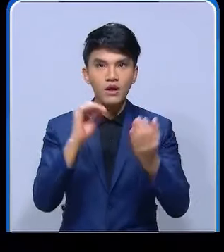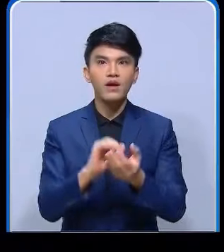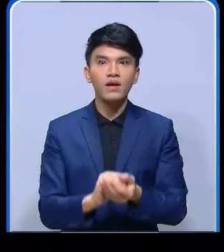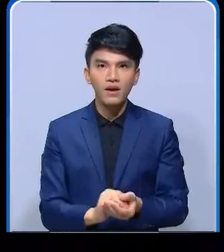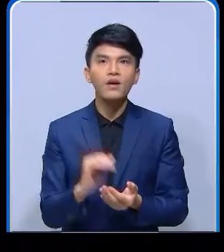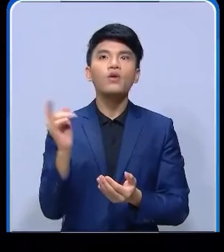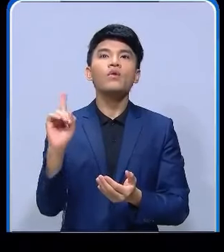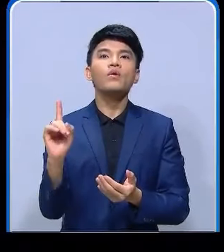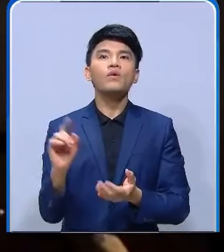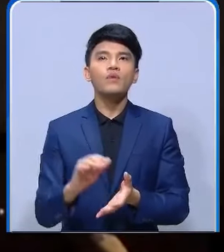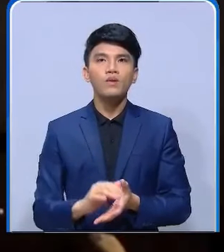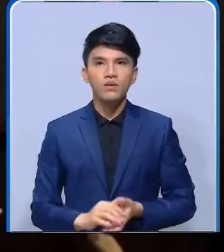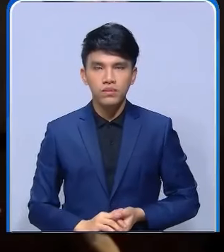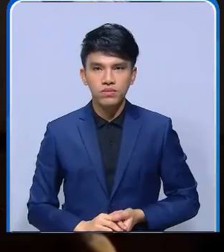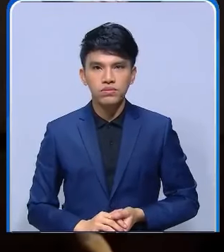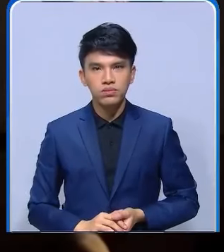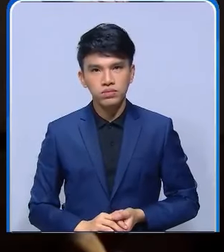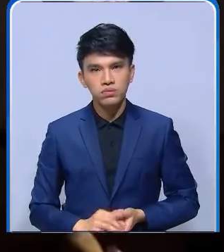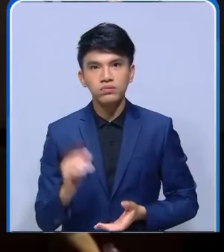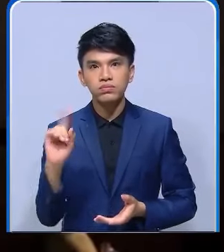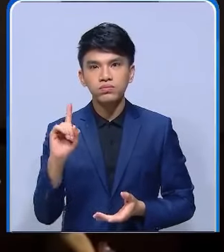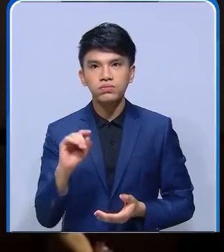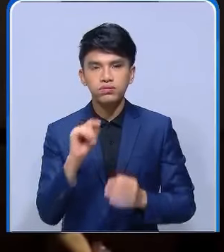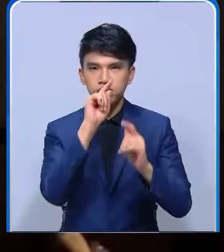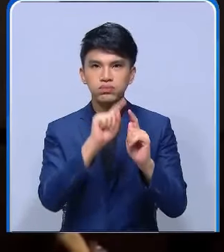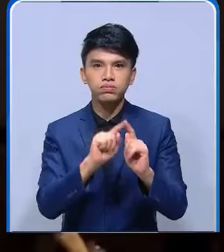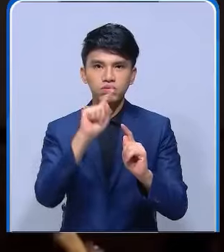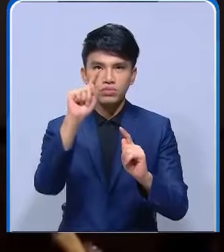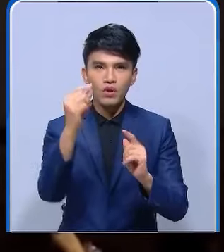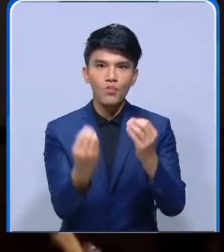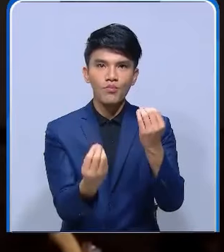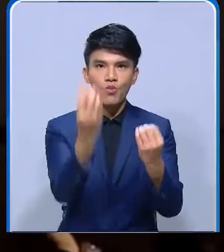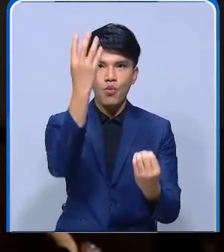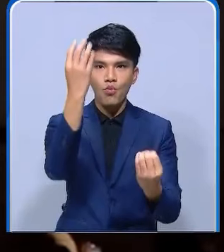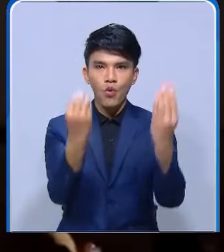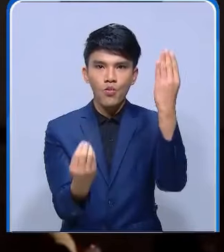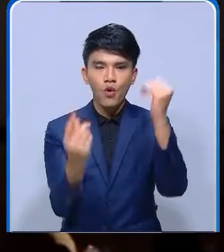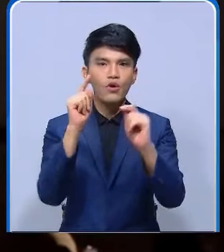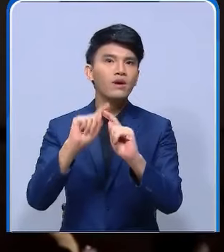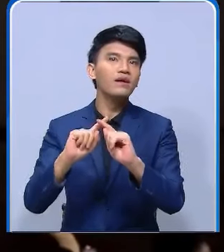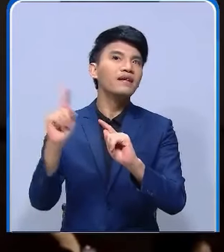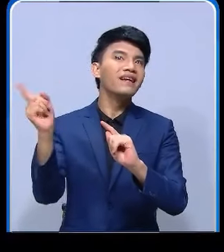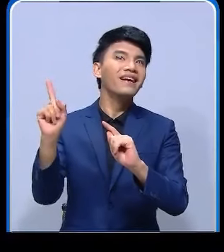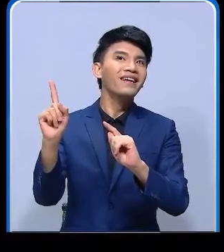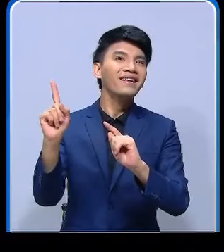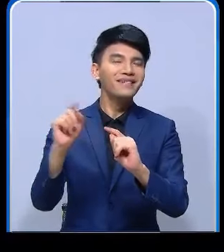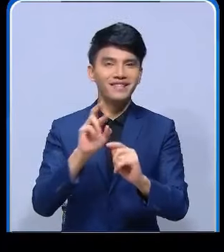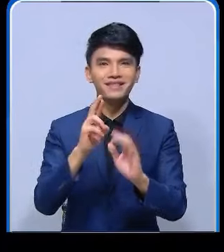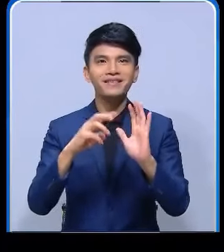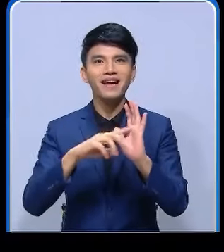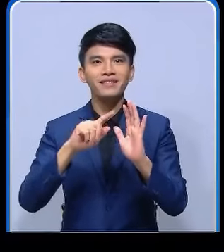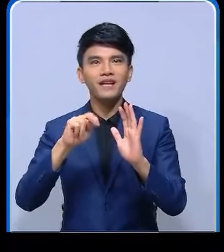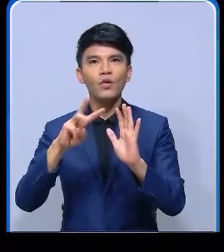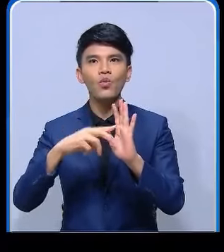ปีเนี่ยคือเหมือนเป็นแชมป์เวลาจะบอกว่าบ้างไฟลูกแรกขึ้นที่ไหนขึ้นที่ไหนส่วนใหญ่รัตนวาปีนำม